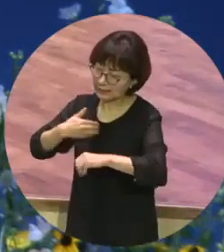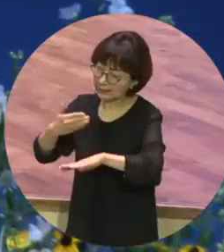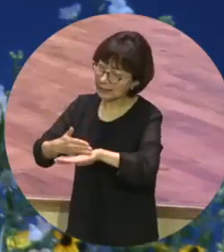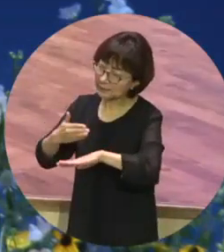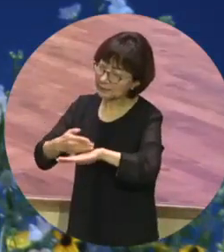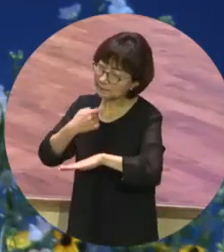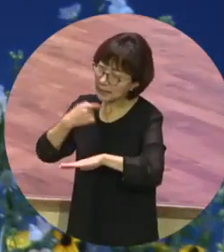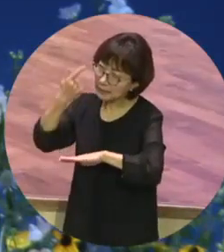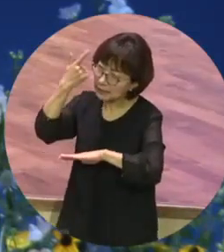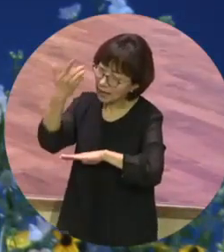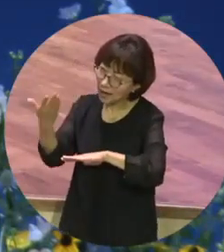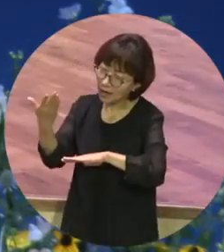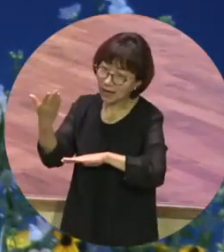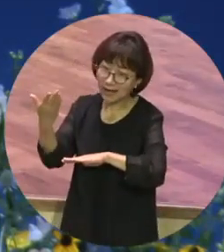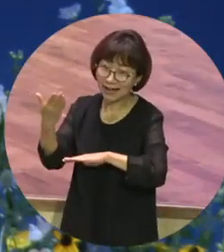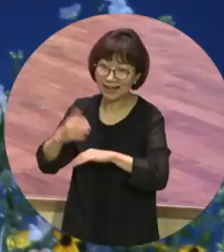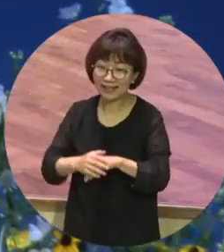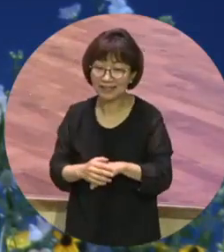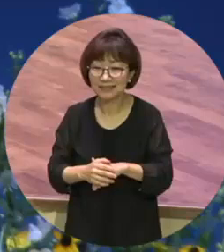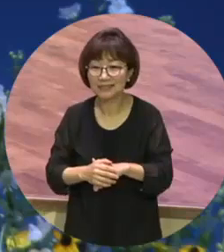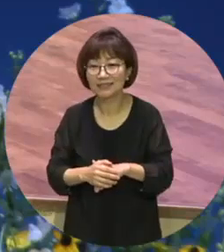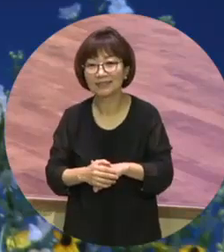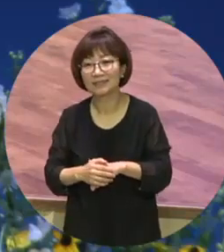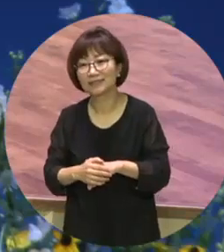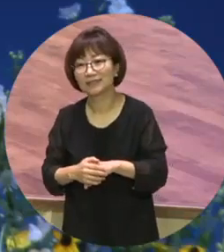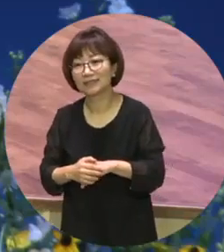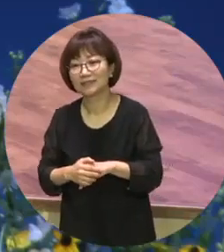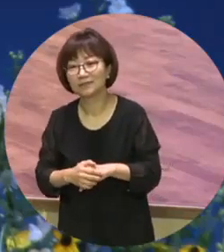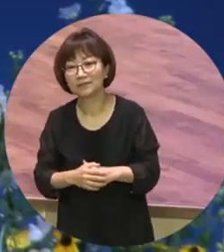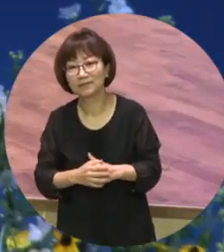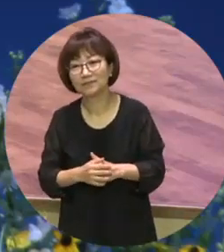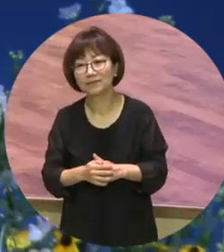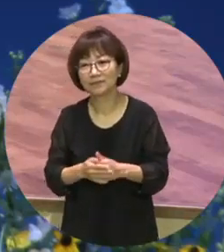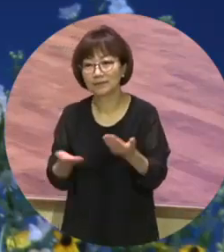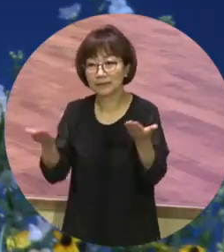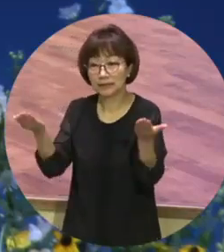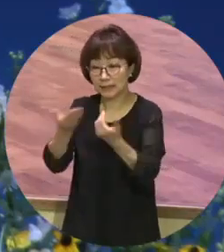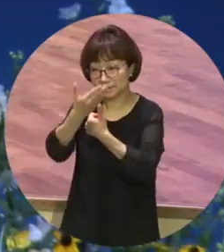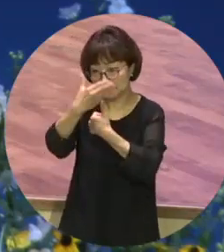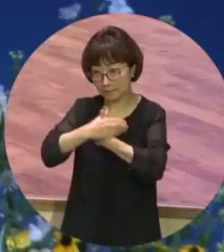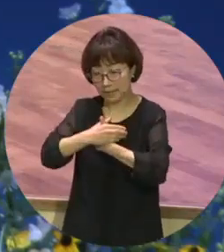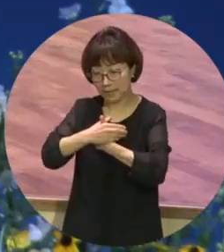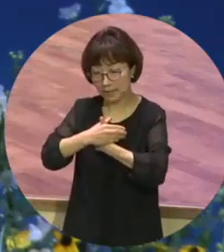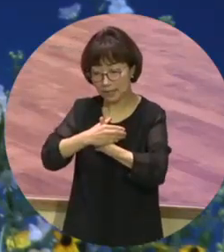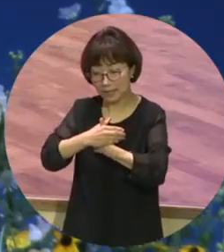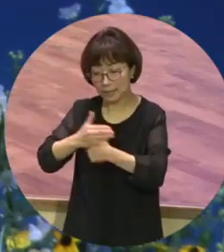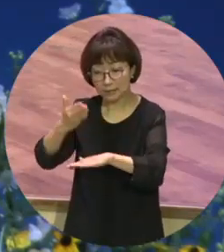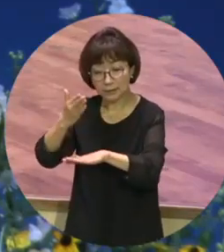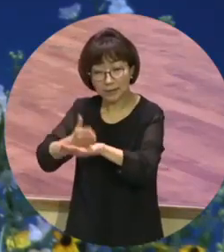직분에 감사했어. 내게 주신 직분에 감사했어.